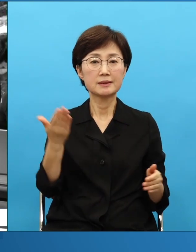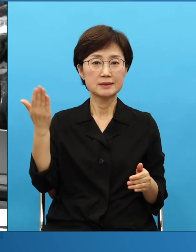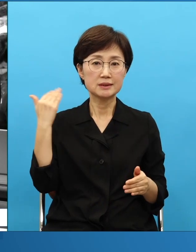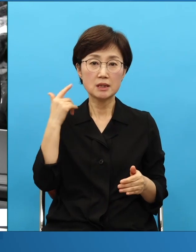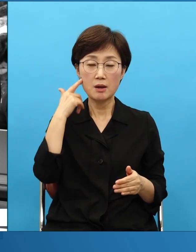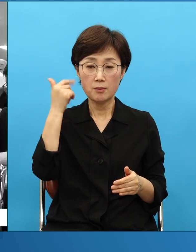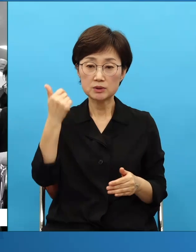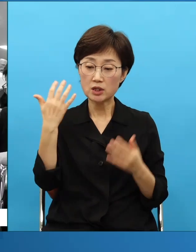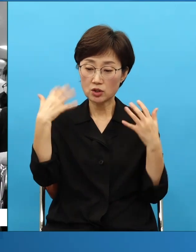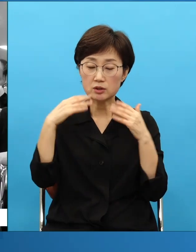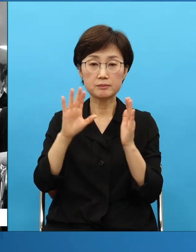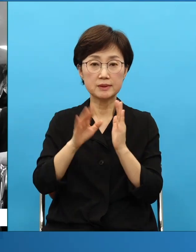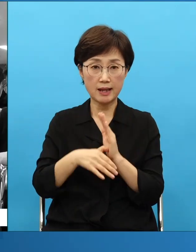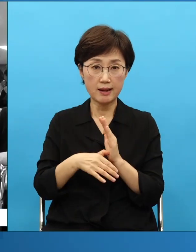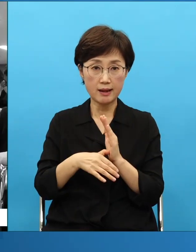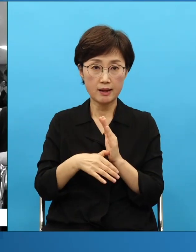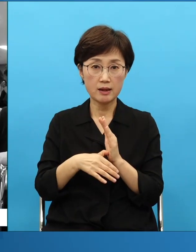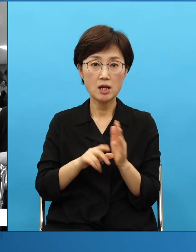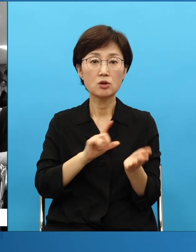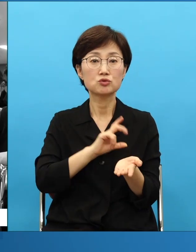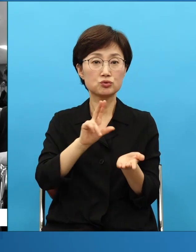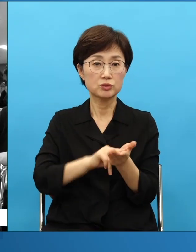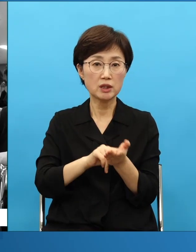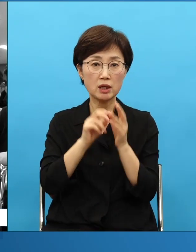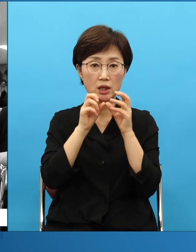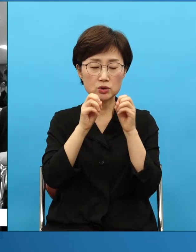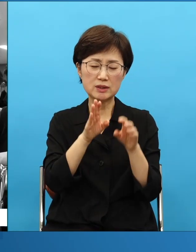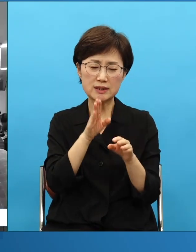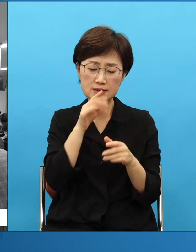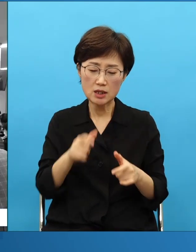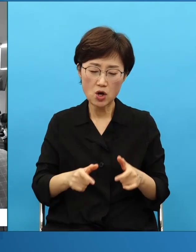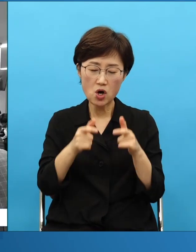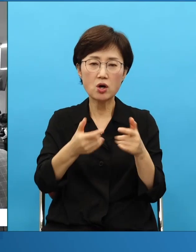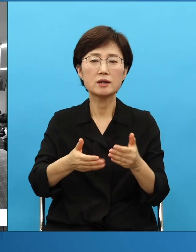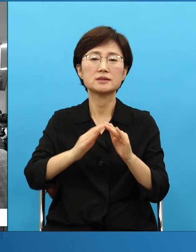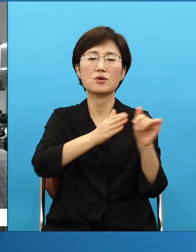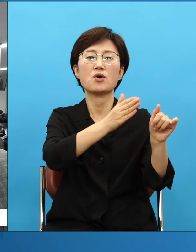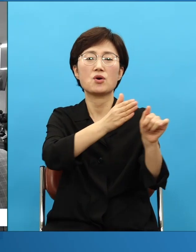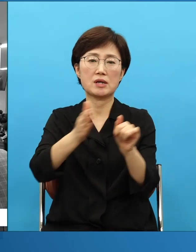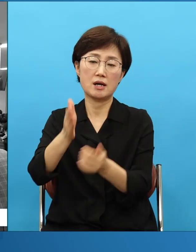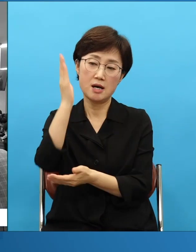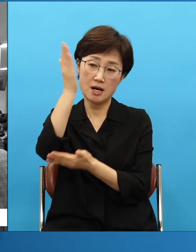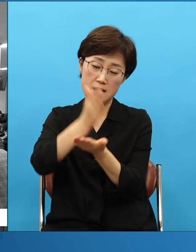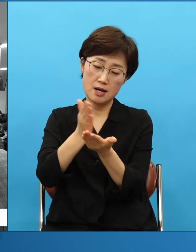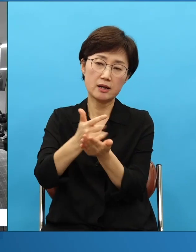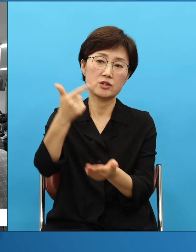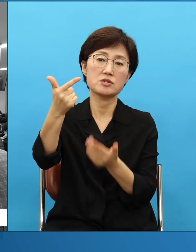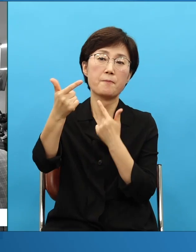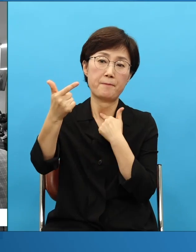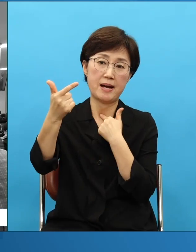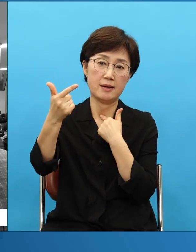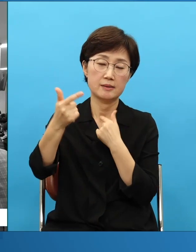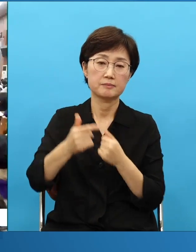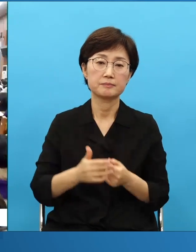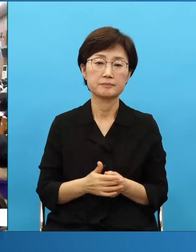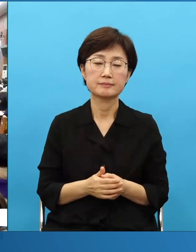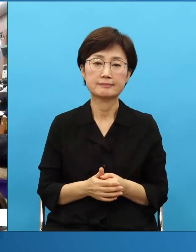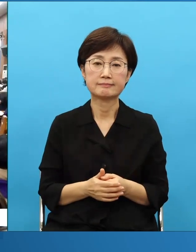목회사모원 여름학기에선 전도의 실제 망대를 세우라라는 주제로 6강의 메시지가 선포됐습니다.